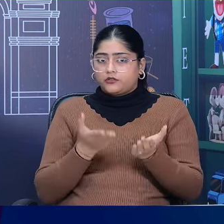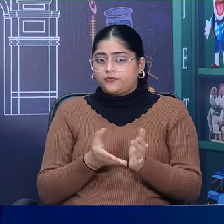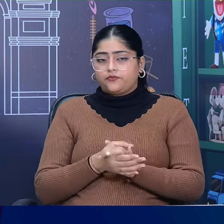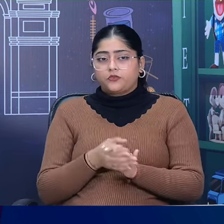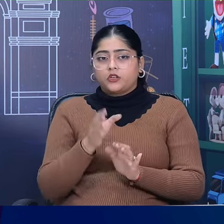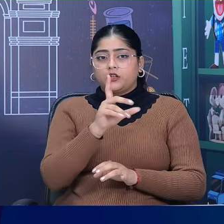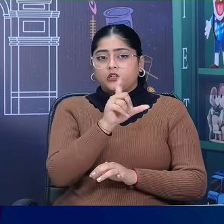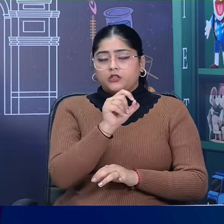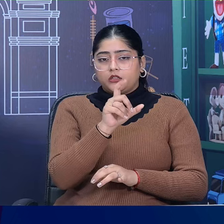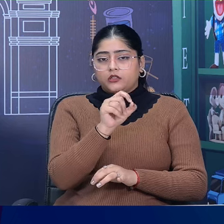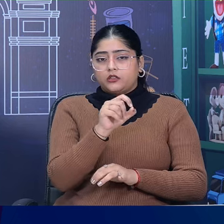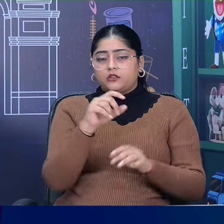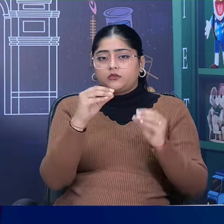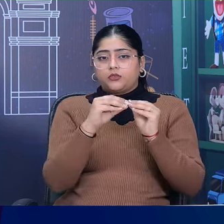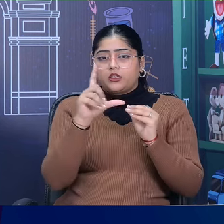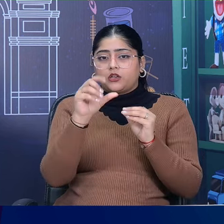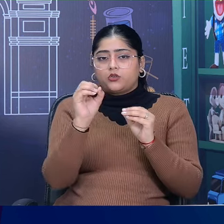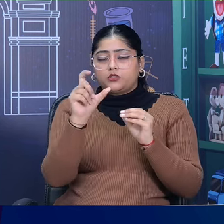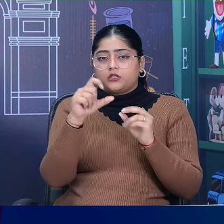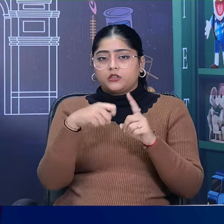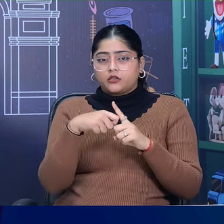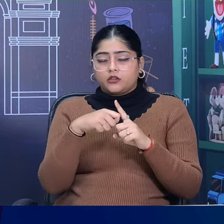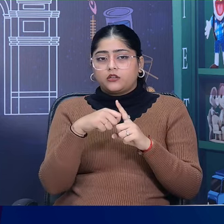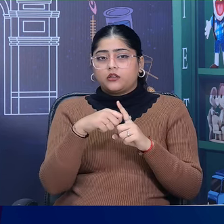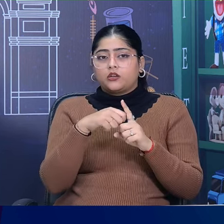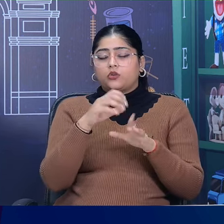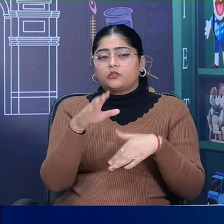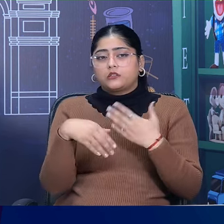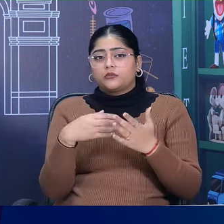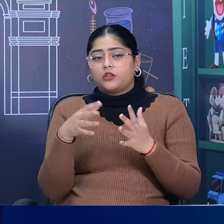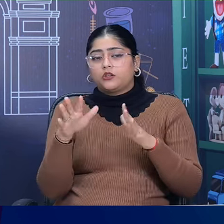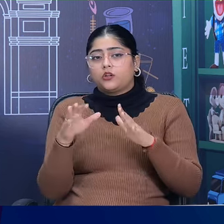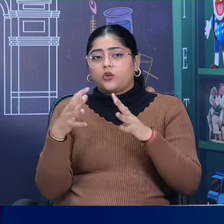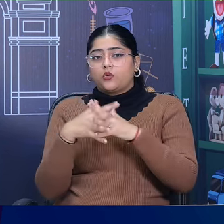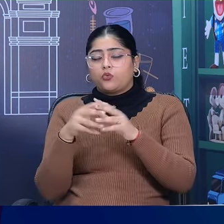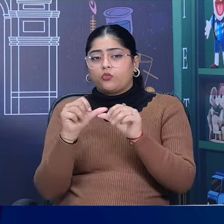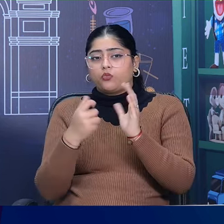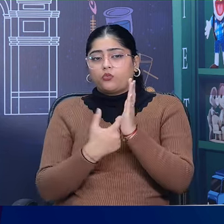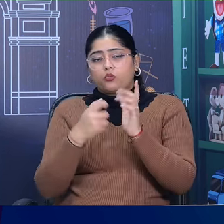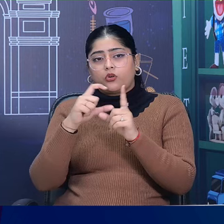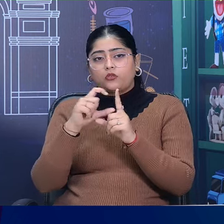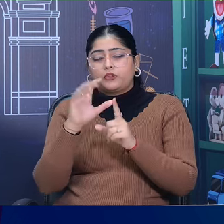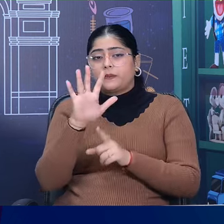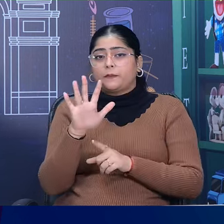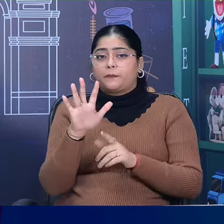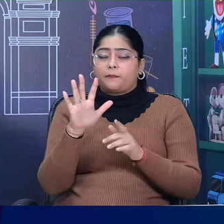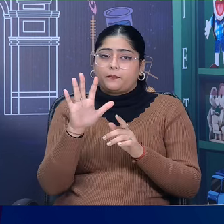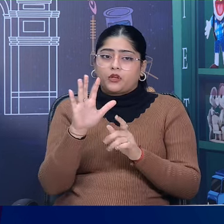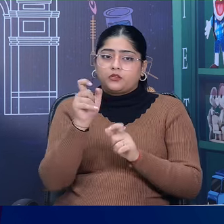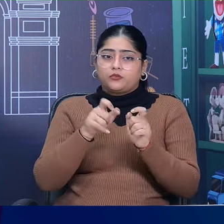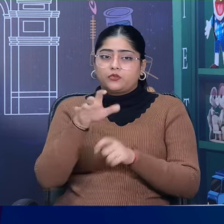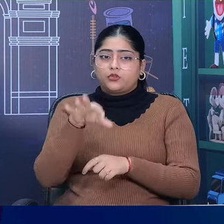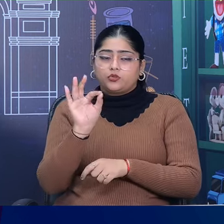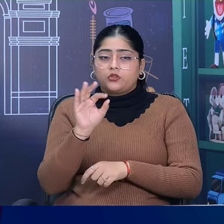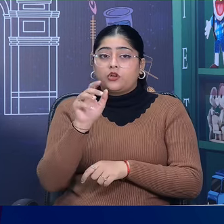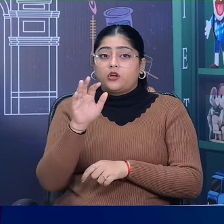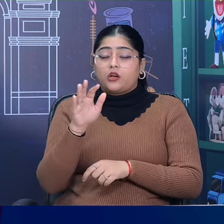10 ब्लॉक हो गए और इन 10 ब्लॉक या 10 वर्ड हो गए और प्रत्येक वर्ड में से एक पंच को चुना गया उन पंचों को बोलिए कि आप एक सरपंच का